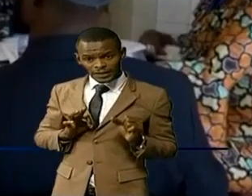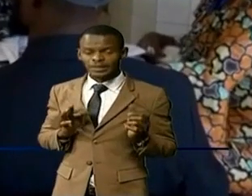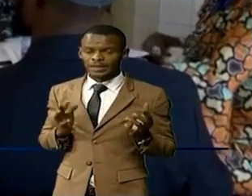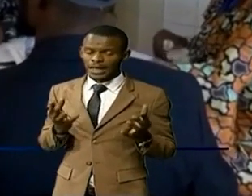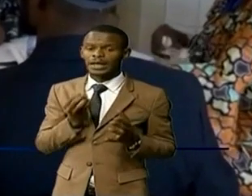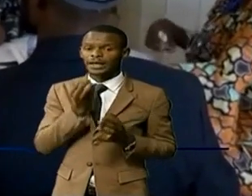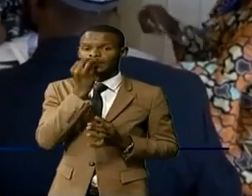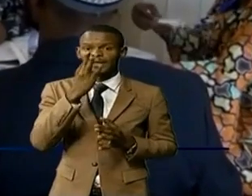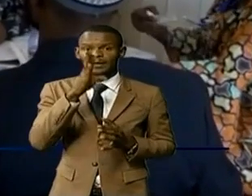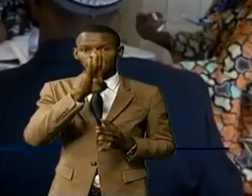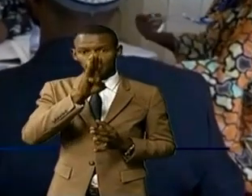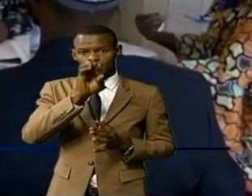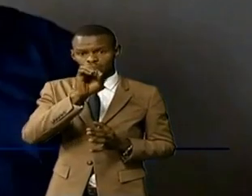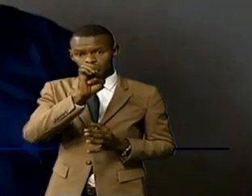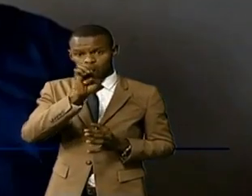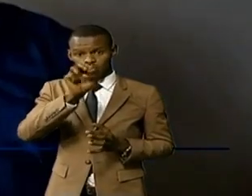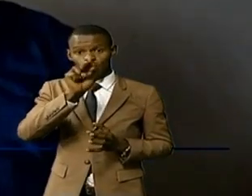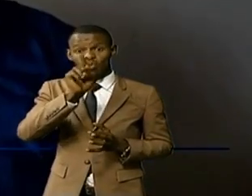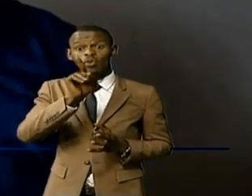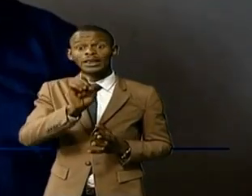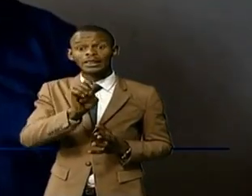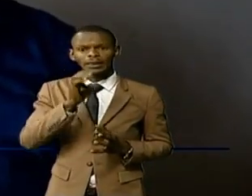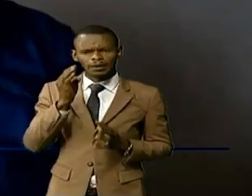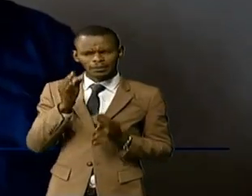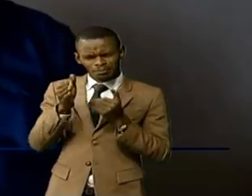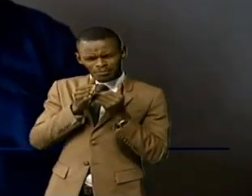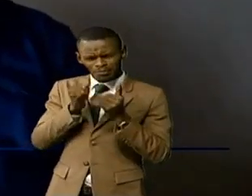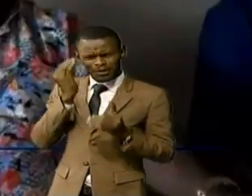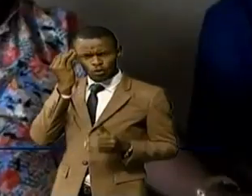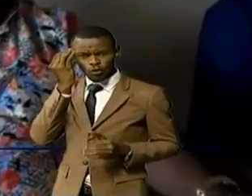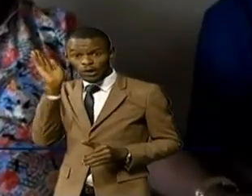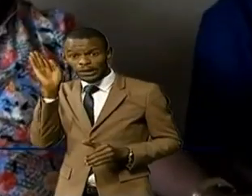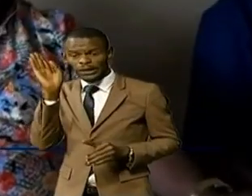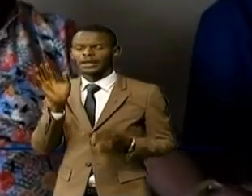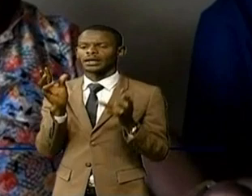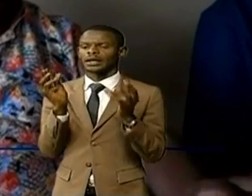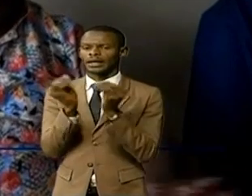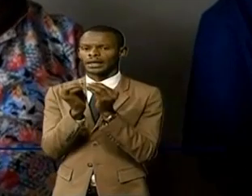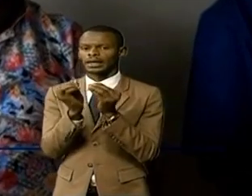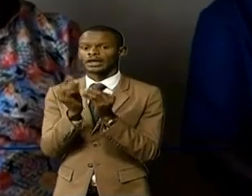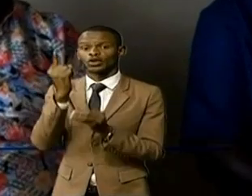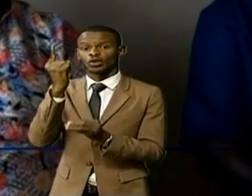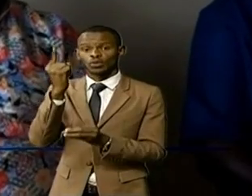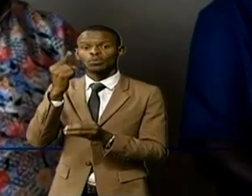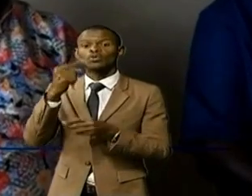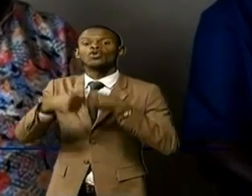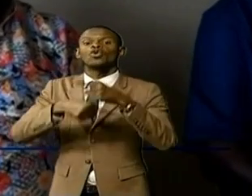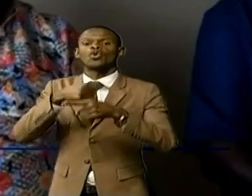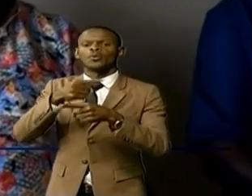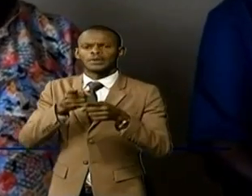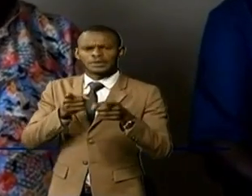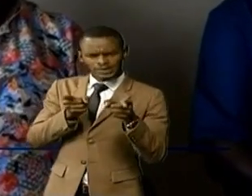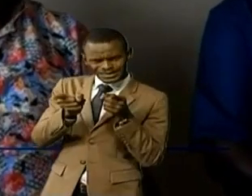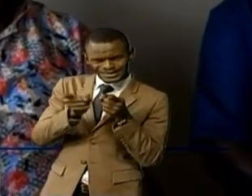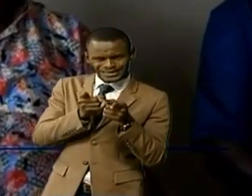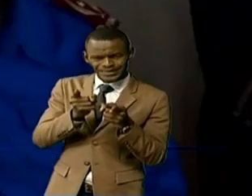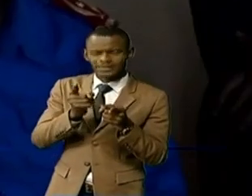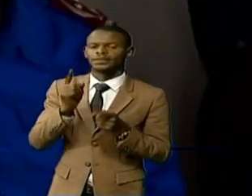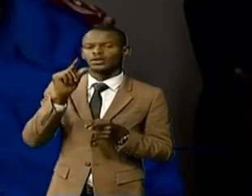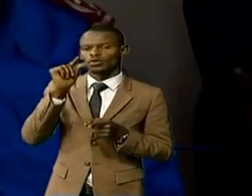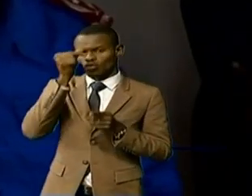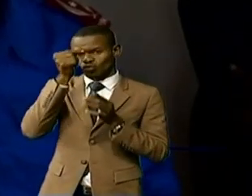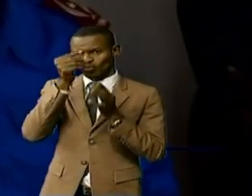chef-lieu de la province de la Tchouapa, ces assises ont été ouvertes par le gouverneur Pancras Bongokoy et une délégation du gouvernement